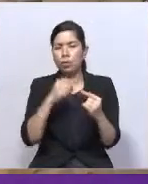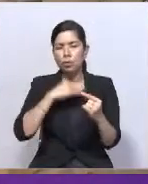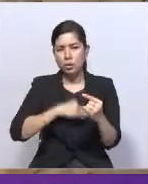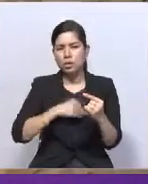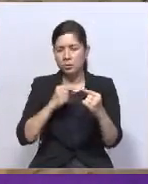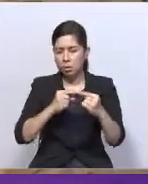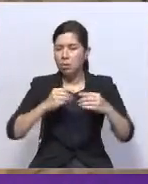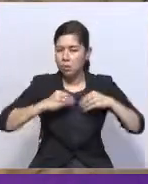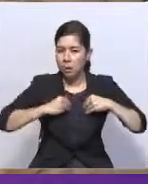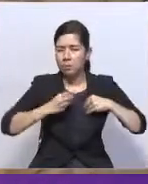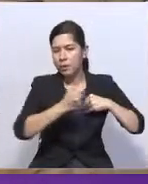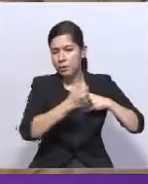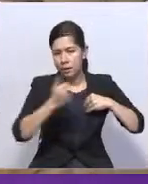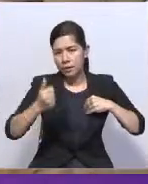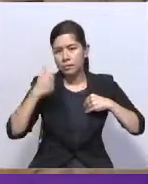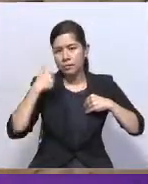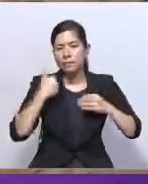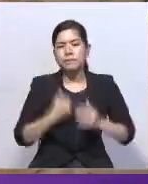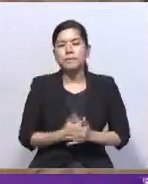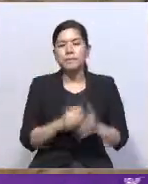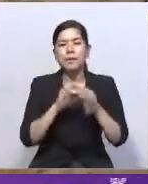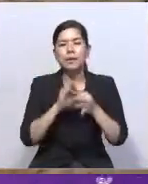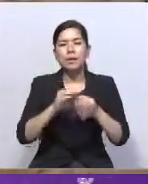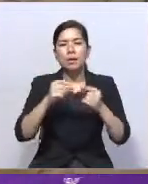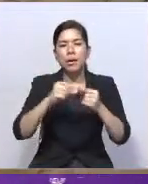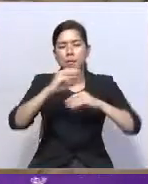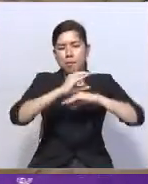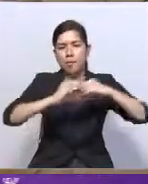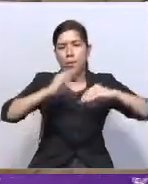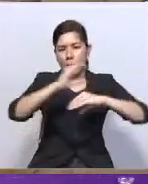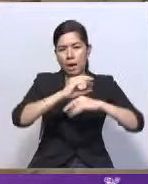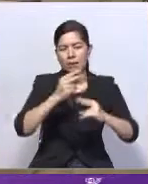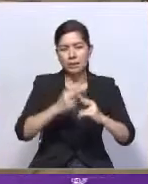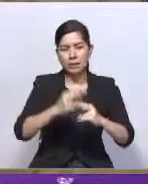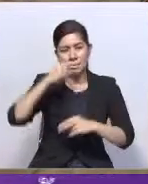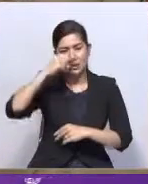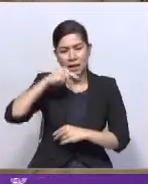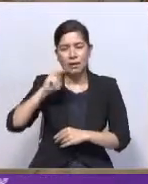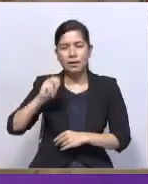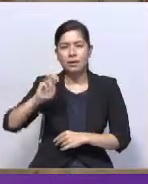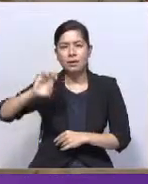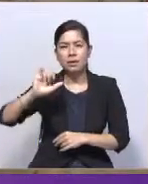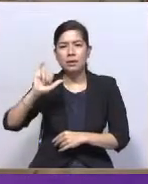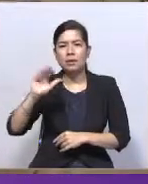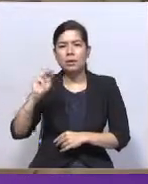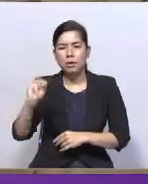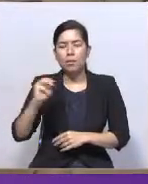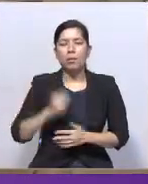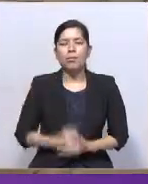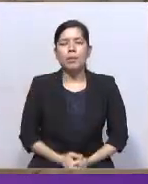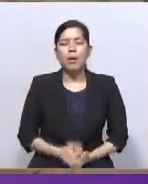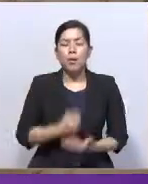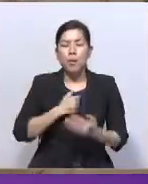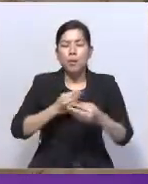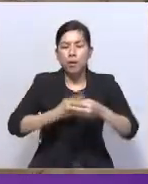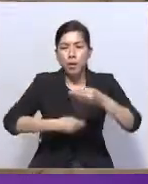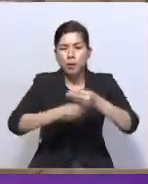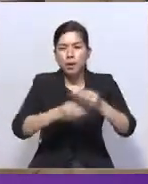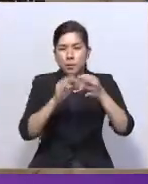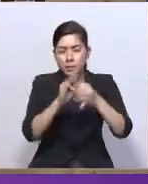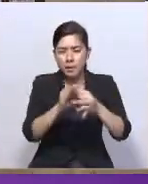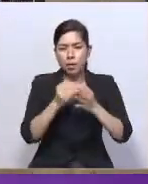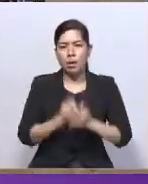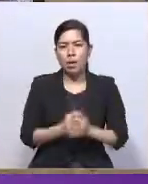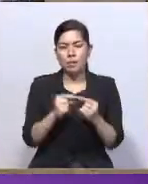น้าที่มีความชัดเจนมากสำหรับการโครงการไทยนิยมนะครับอันนี้ก็เป็นเรื่องนี้แล้วผมก็ได้เพิ่มเติมเกี่ยวกับเรื่อง Big